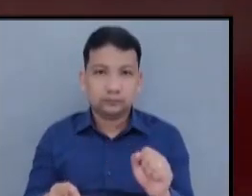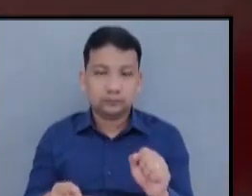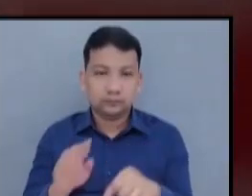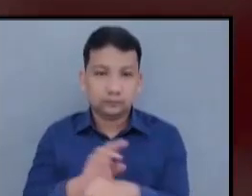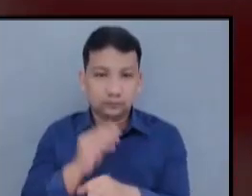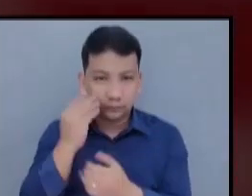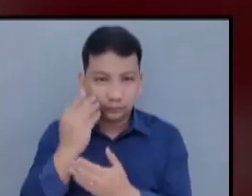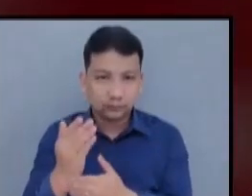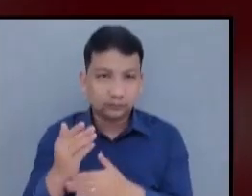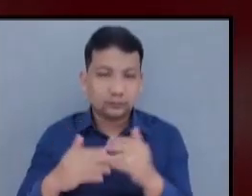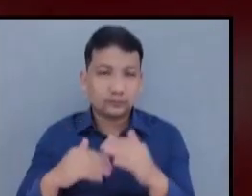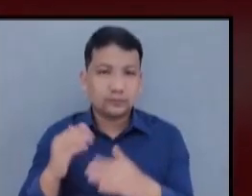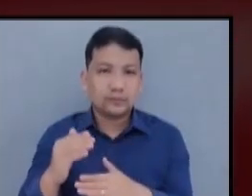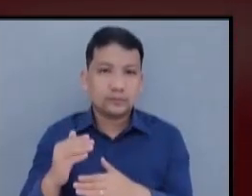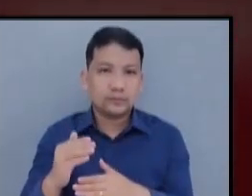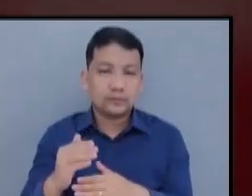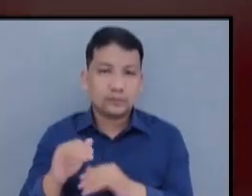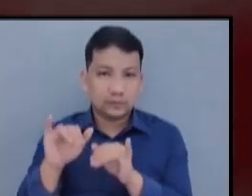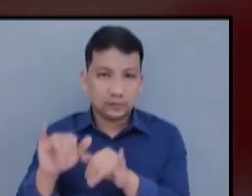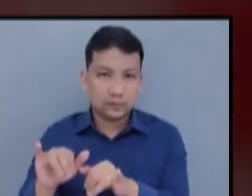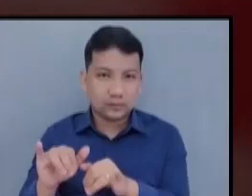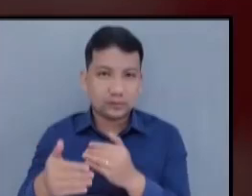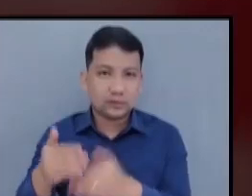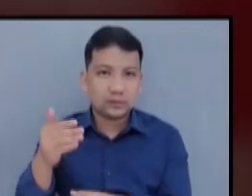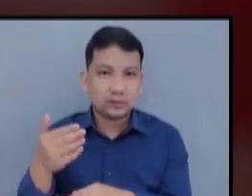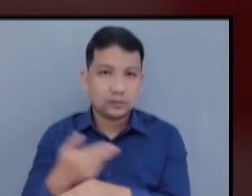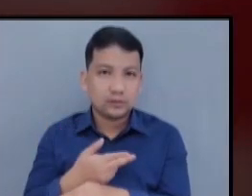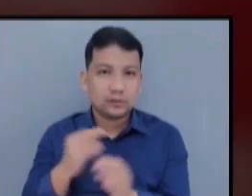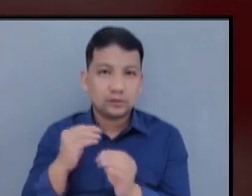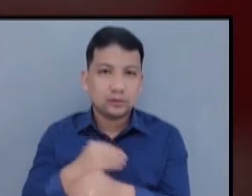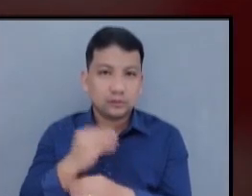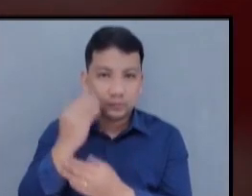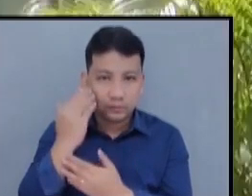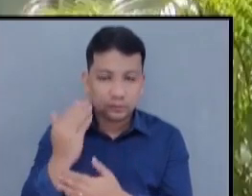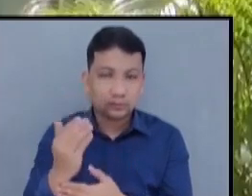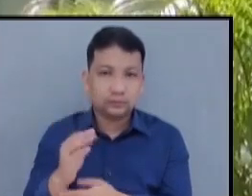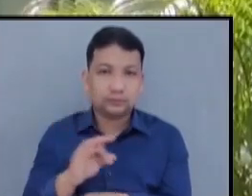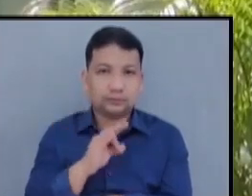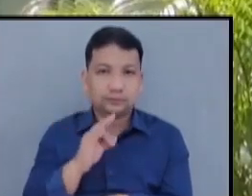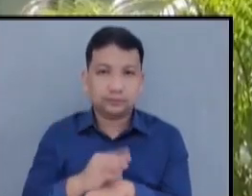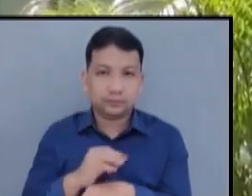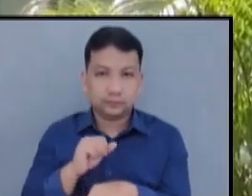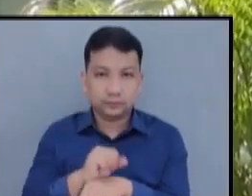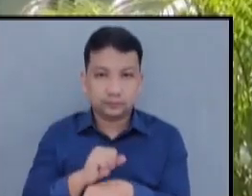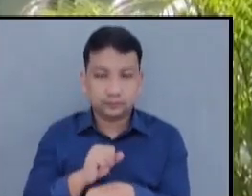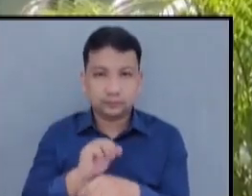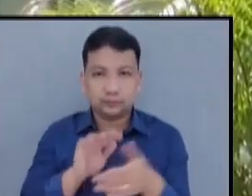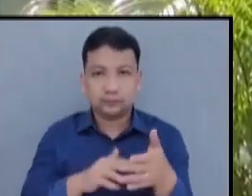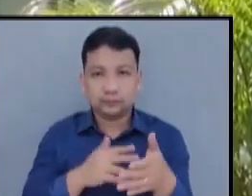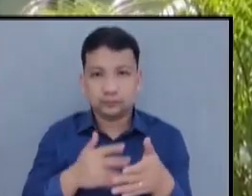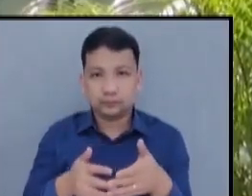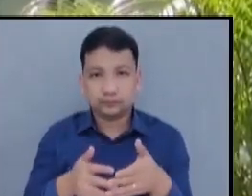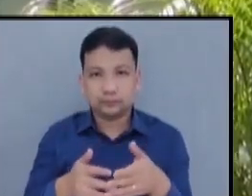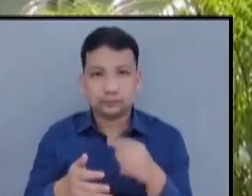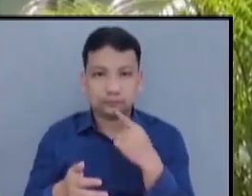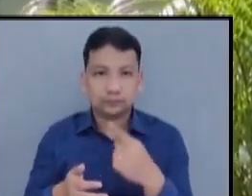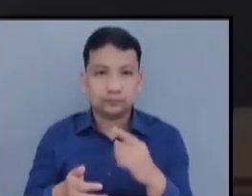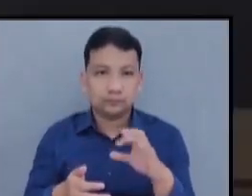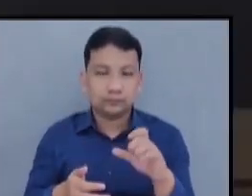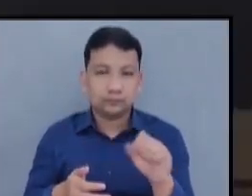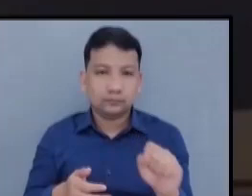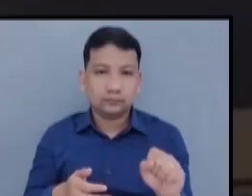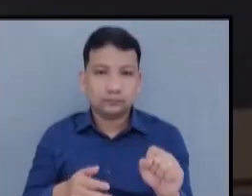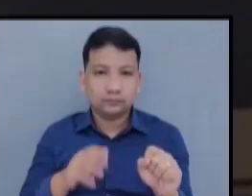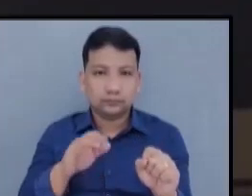pa ay nanatili sa kanilang regular office at field work schedule. Ayon naman kay Civil Service Commissioner Aileen